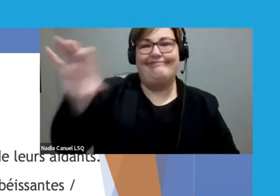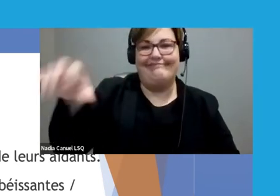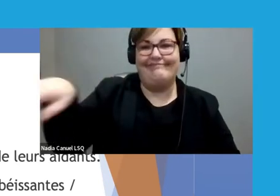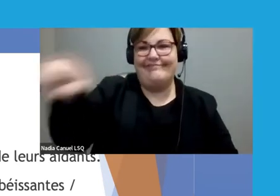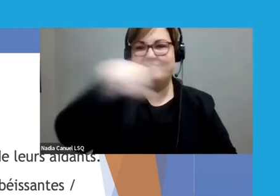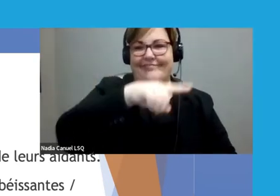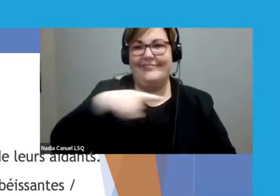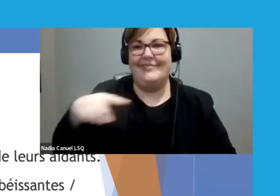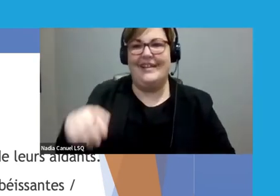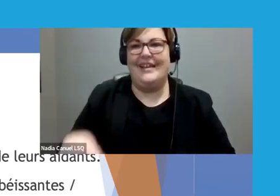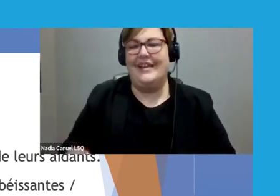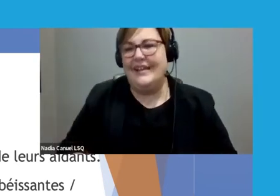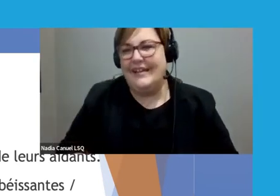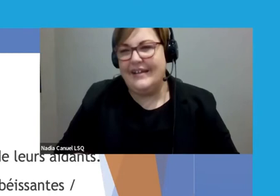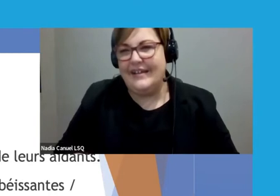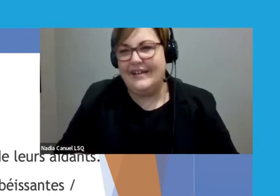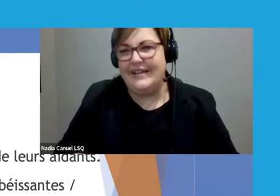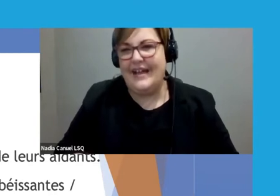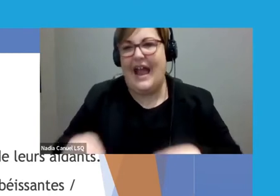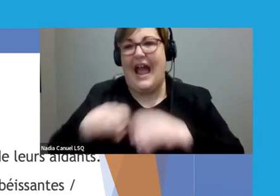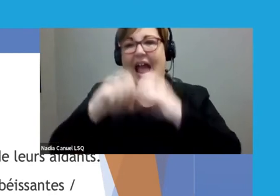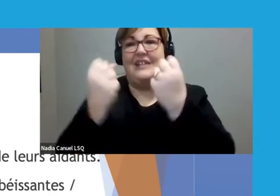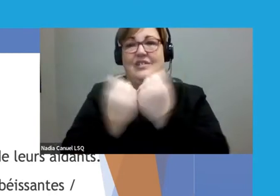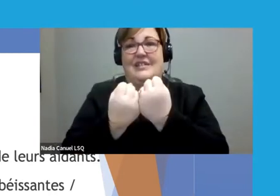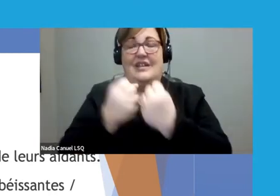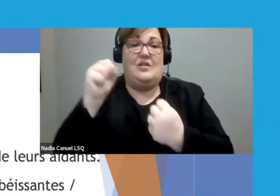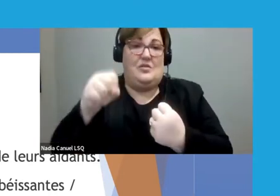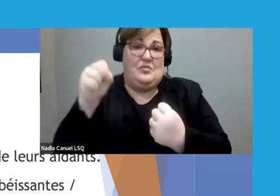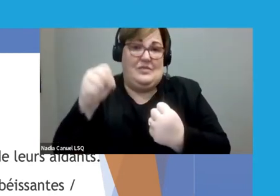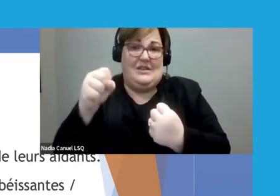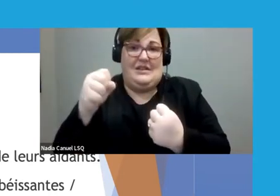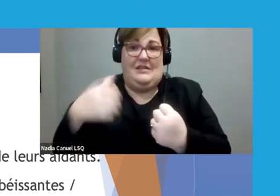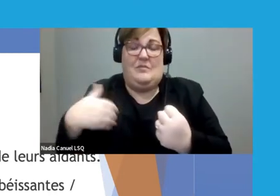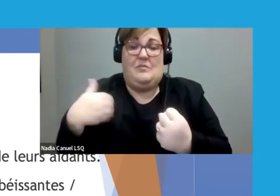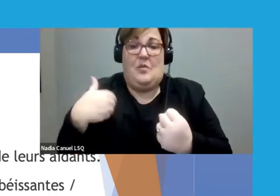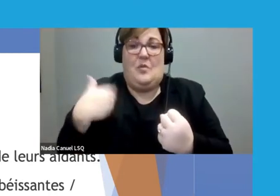des actes commis à la société. Parce que